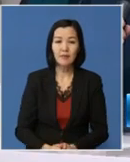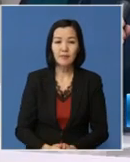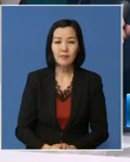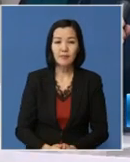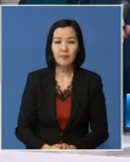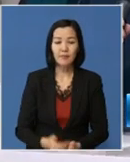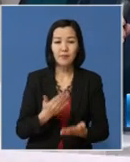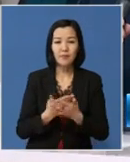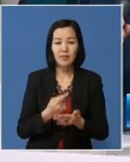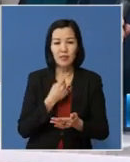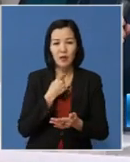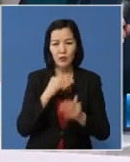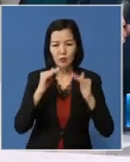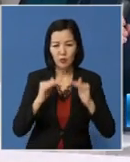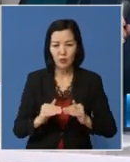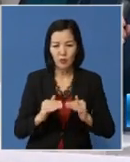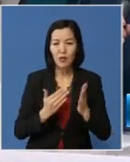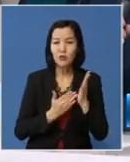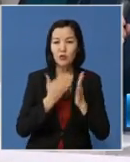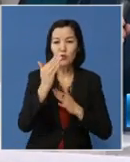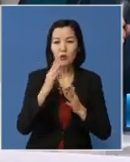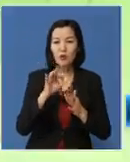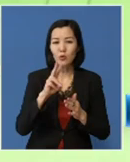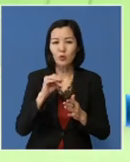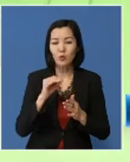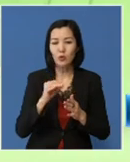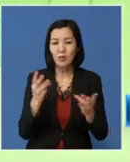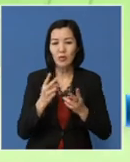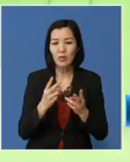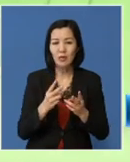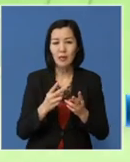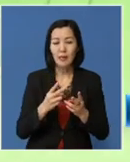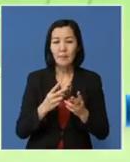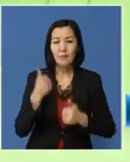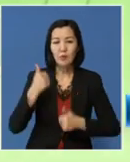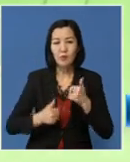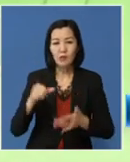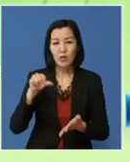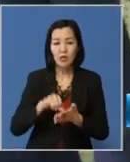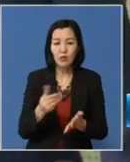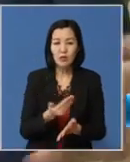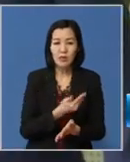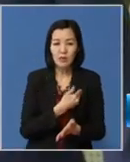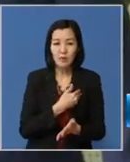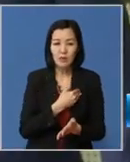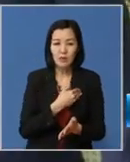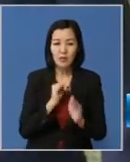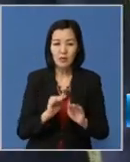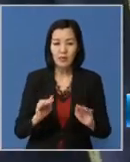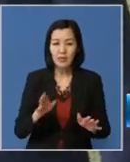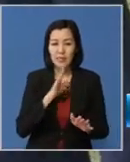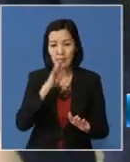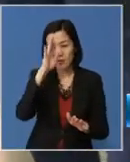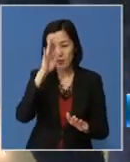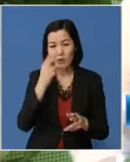төменде болып шықты, кішкене жоғарғы ноталар шықпай жатты. Бағдарламаға қатысуға ниет білдіргендердің қарасы көп. Алакөлдік